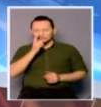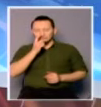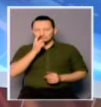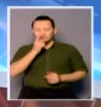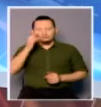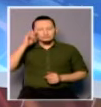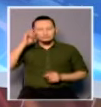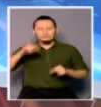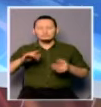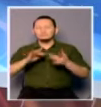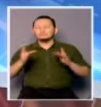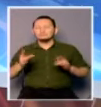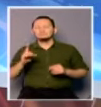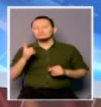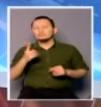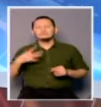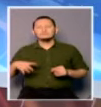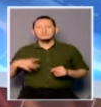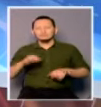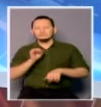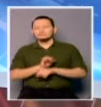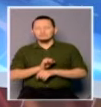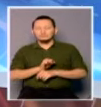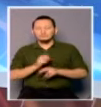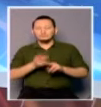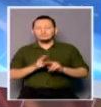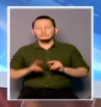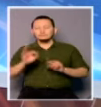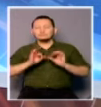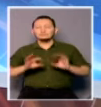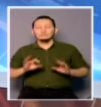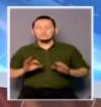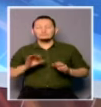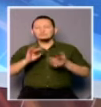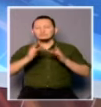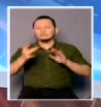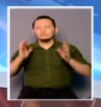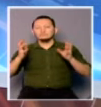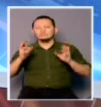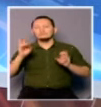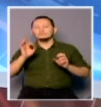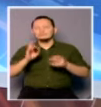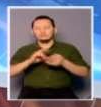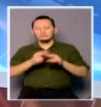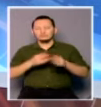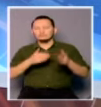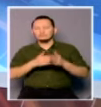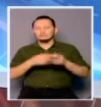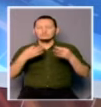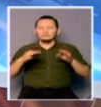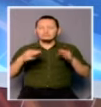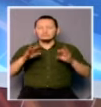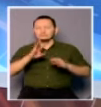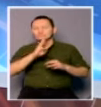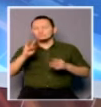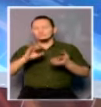Қазақстанда интернет не үшін және қай кездер бұғатталады? Үкіметтің төтенше жағдайлар жөніндегі желімен байланыс құралдарын шектеуге рұқсат ететін қаулысына